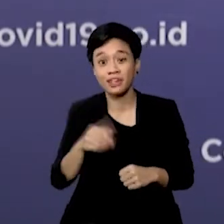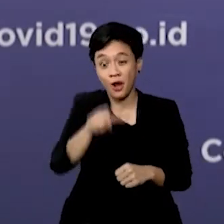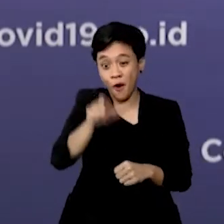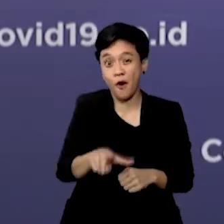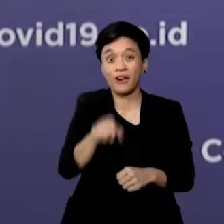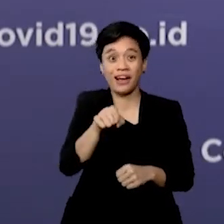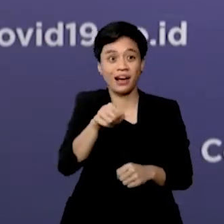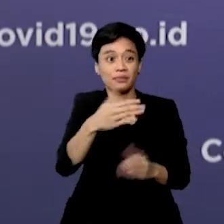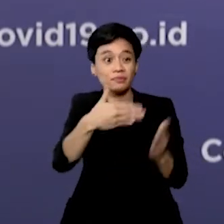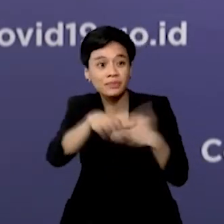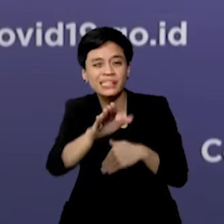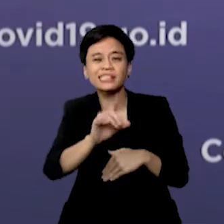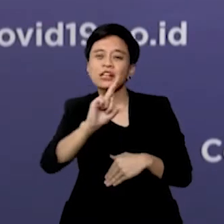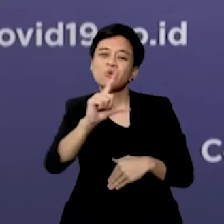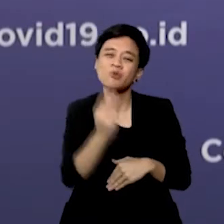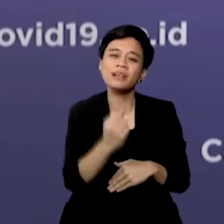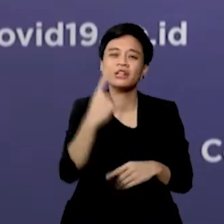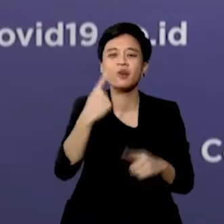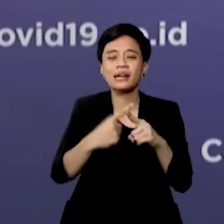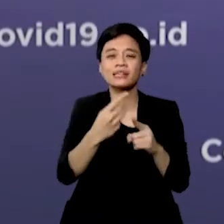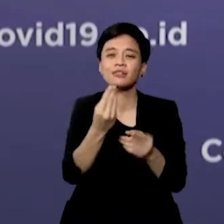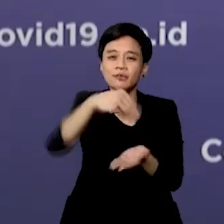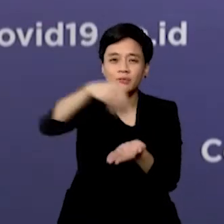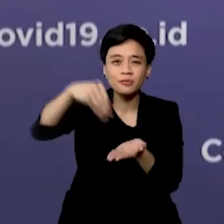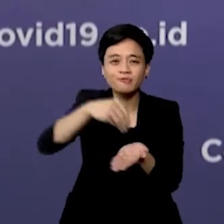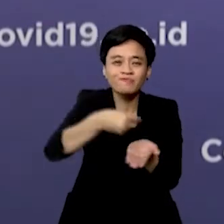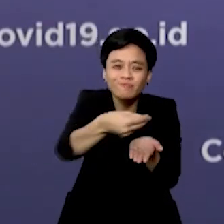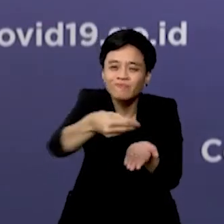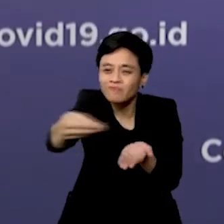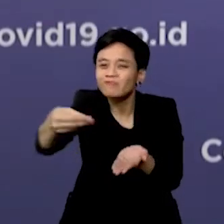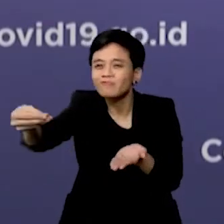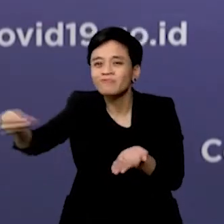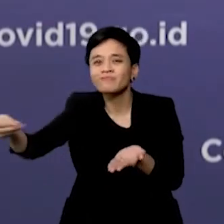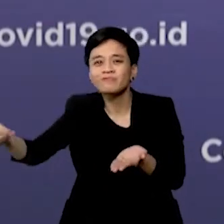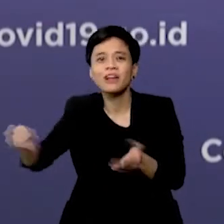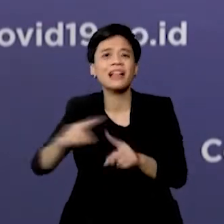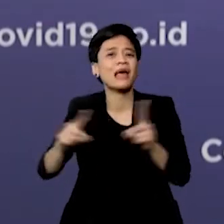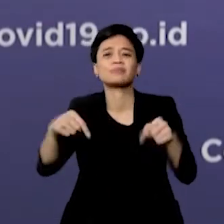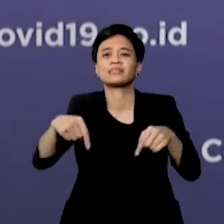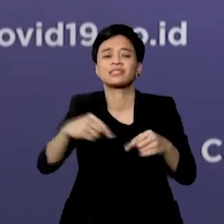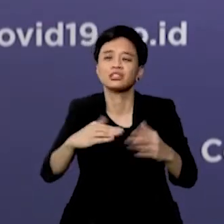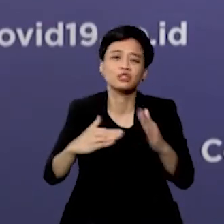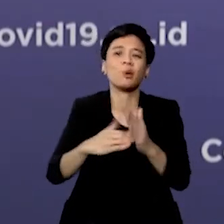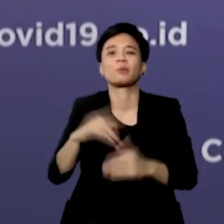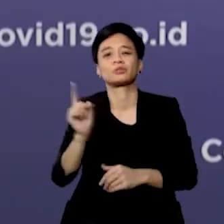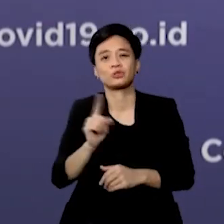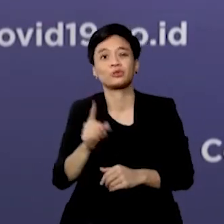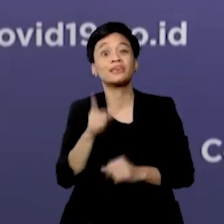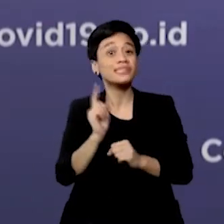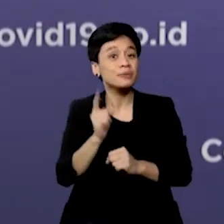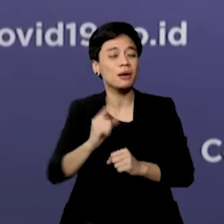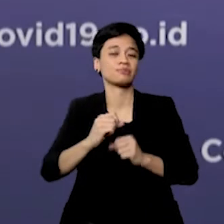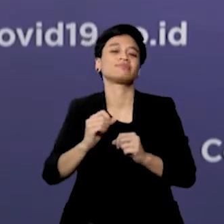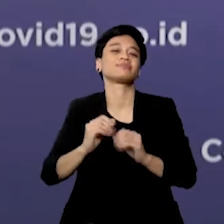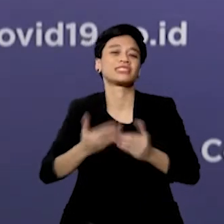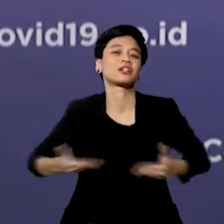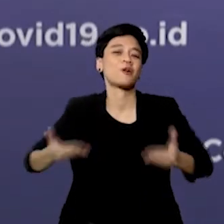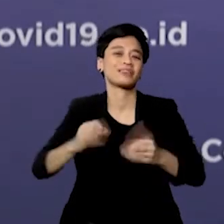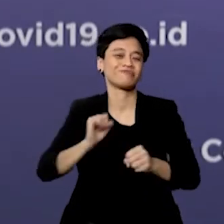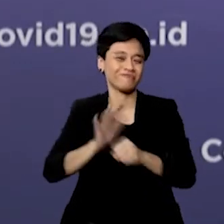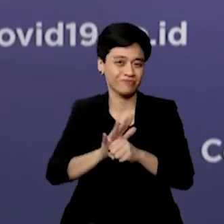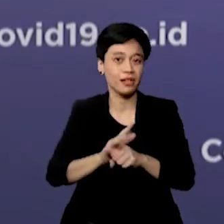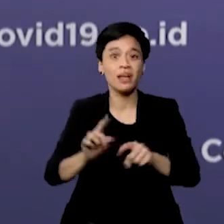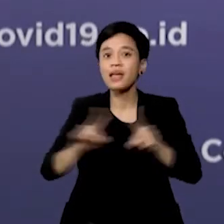sekali, terhambat karena pembatasan kegiatan masyarakat akibat merebaknya COVID-19. Sekarang kita mulai